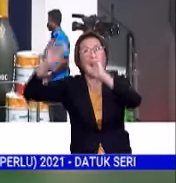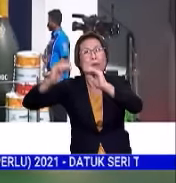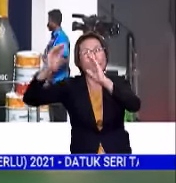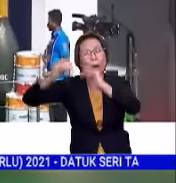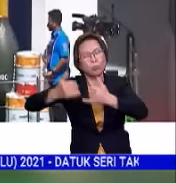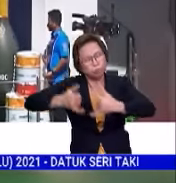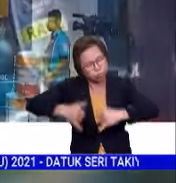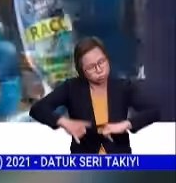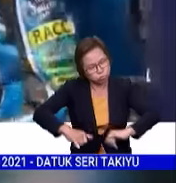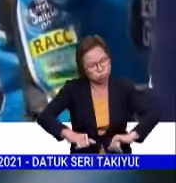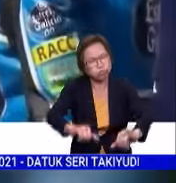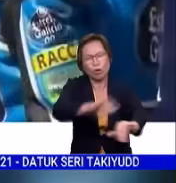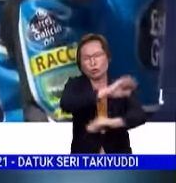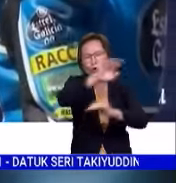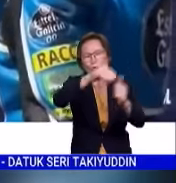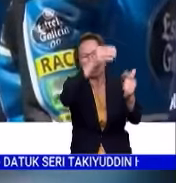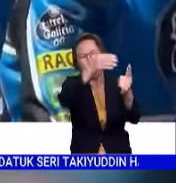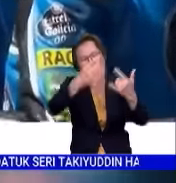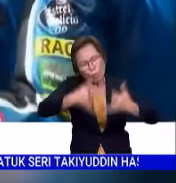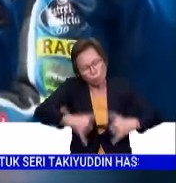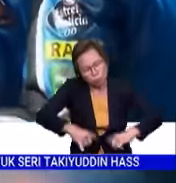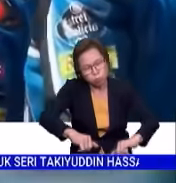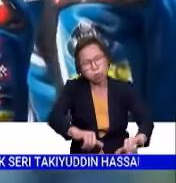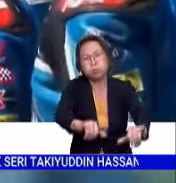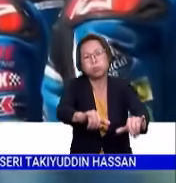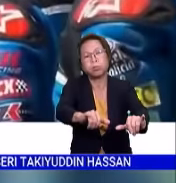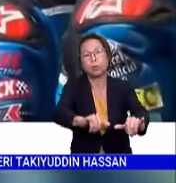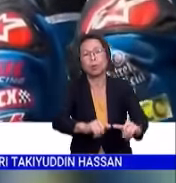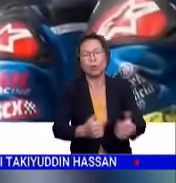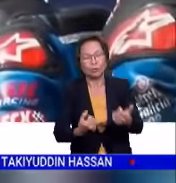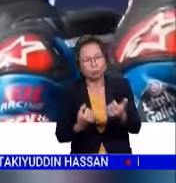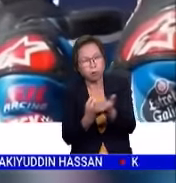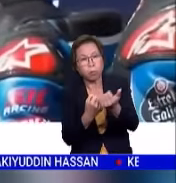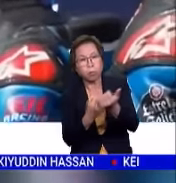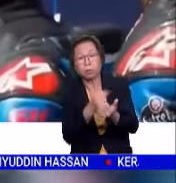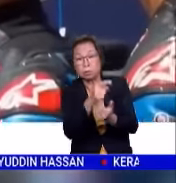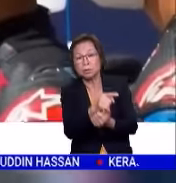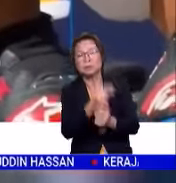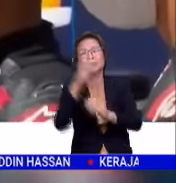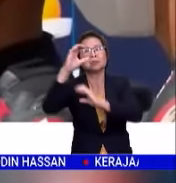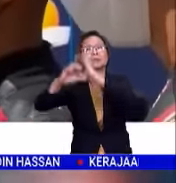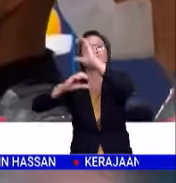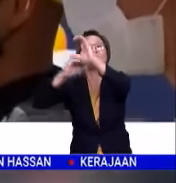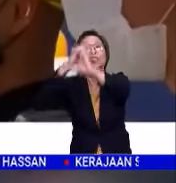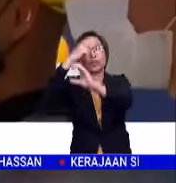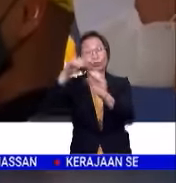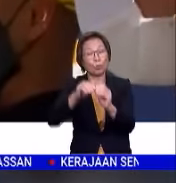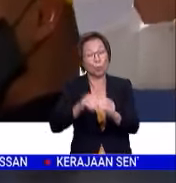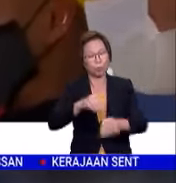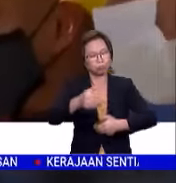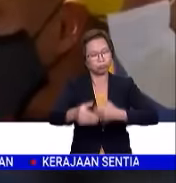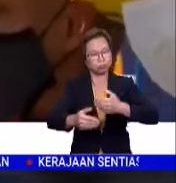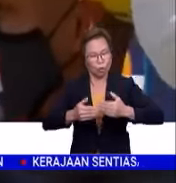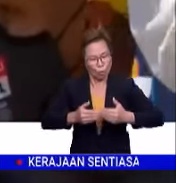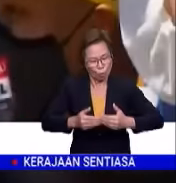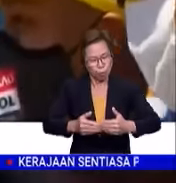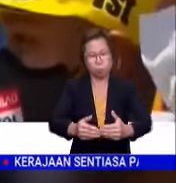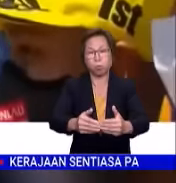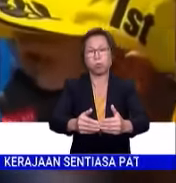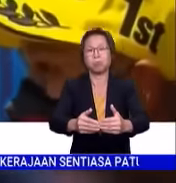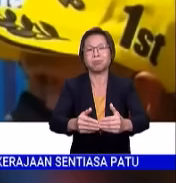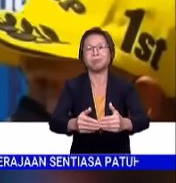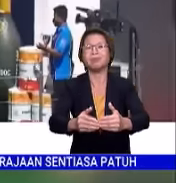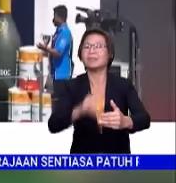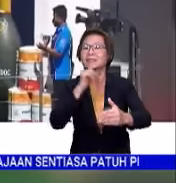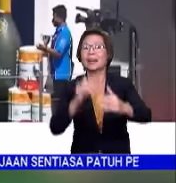sokongan berterusan dari segenap sudut terus diberikan kepada Syarifuddin agar cita-citanya untuk lebih maju tidak terhenti di